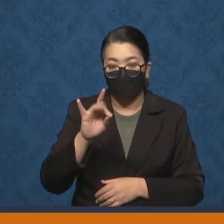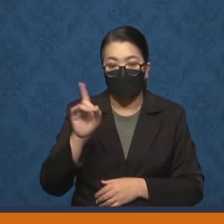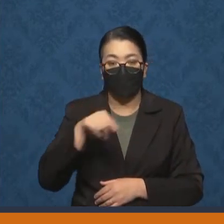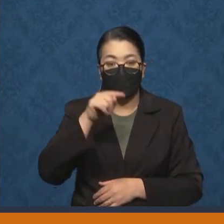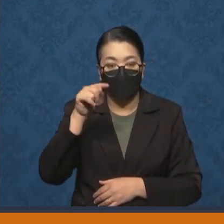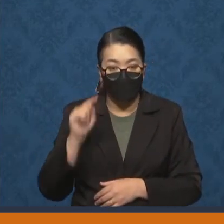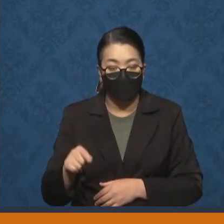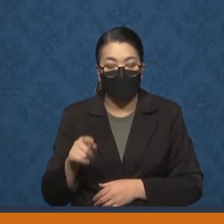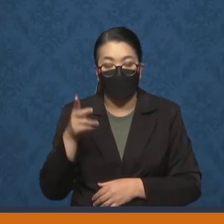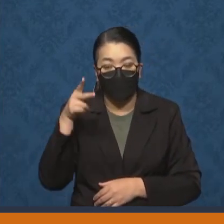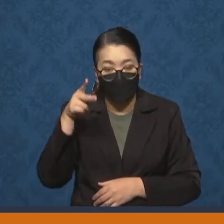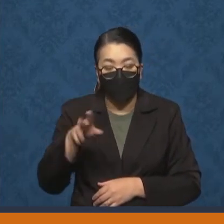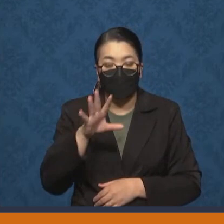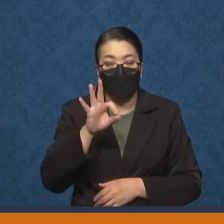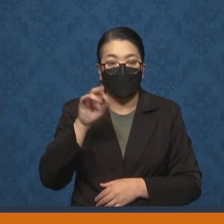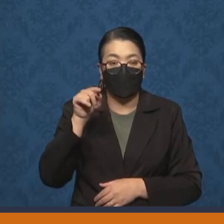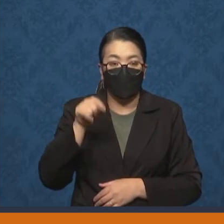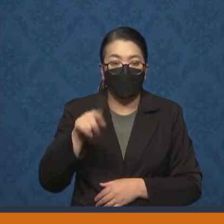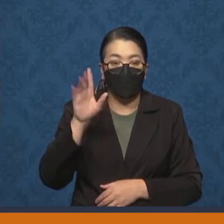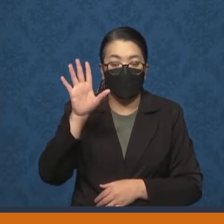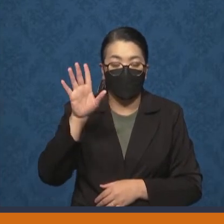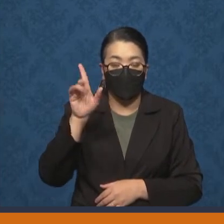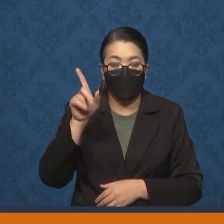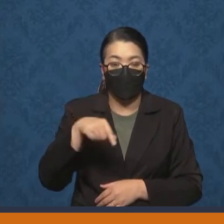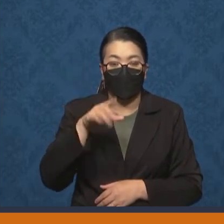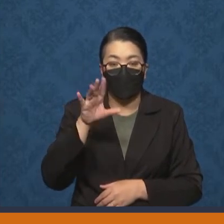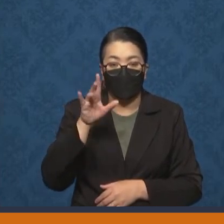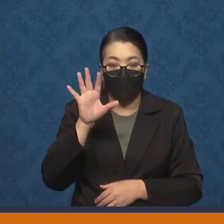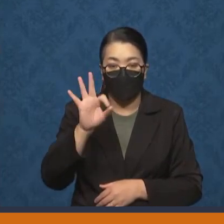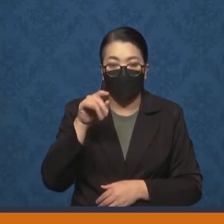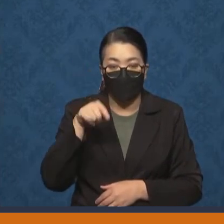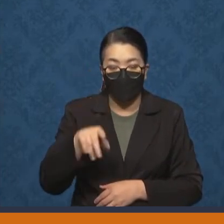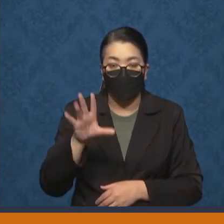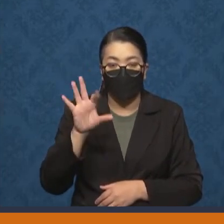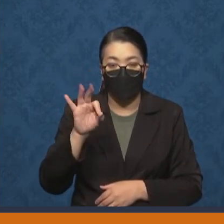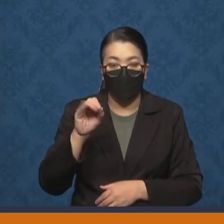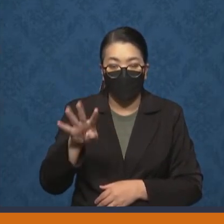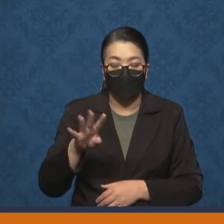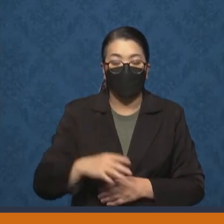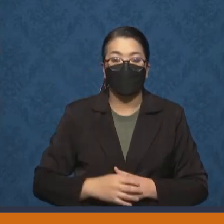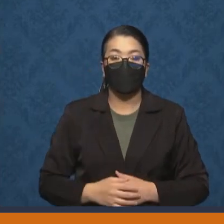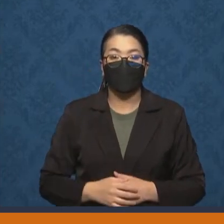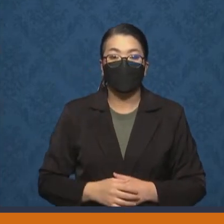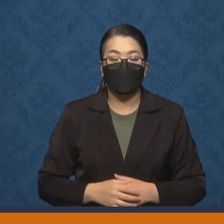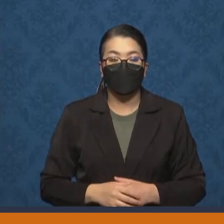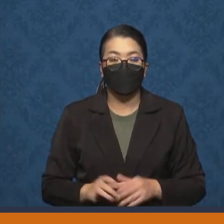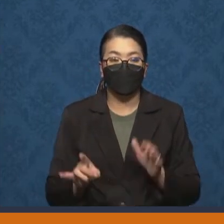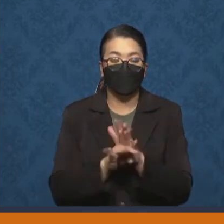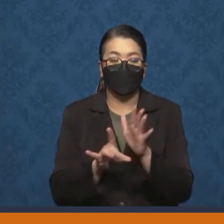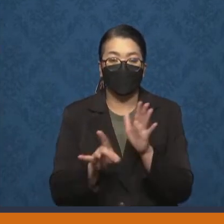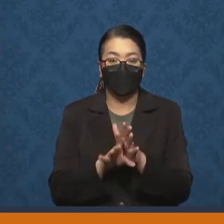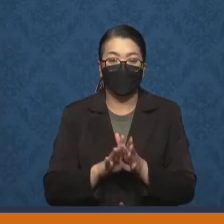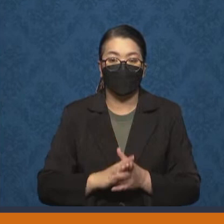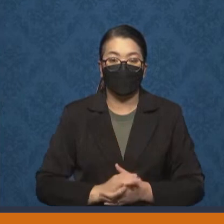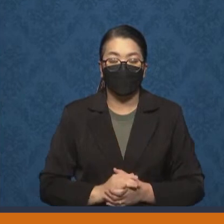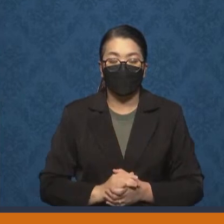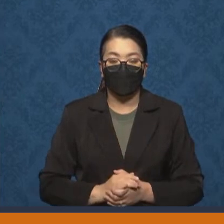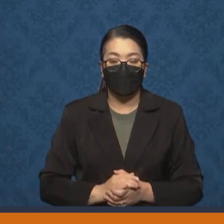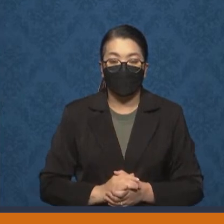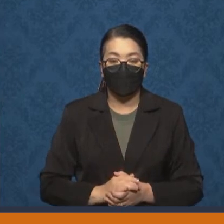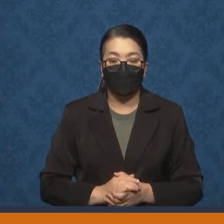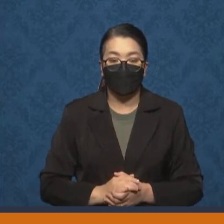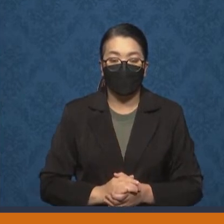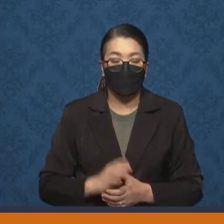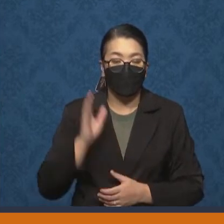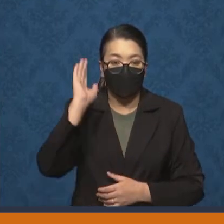ต่อ 9.34 percentage point ครับท่านประธานขอสไลด์หน้าสุดท้ายนะครับจากการอภิ